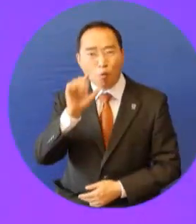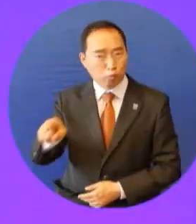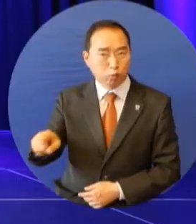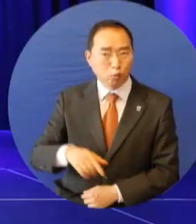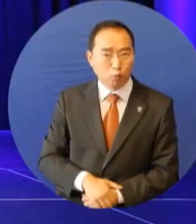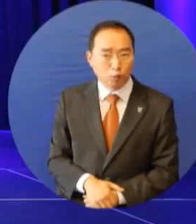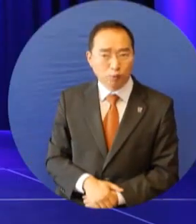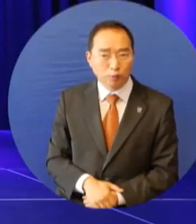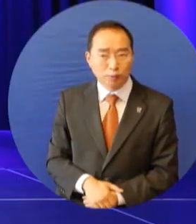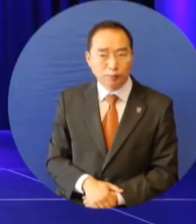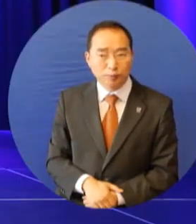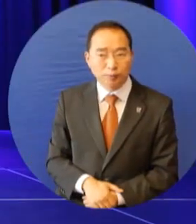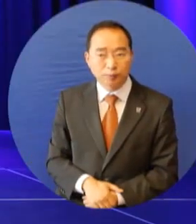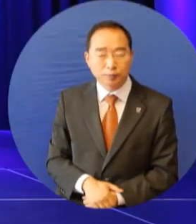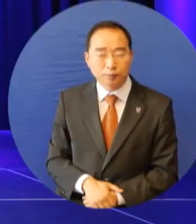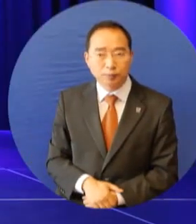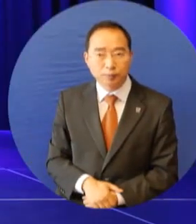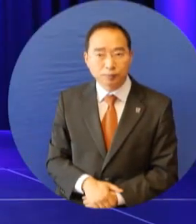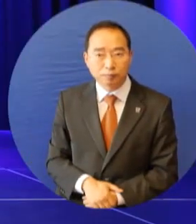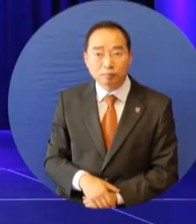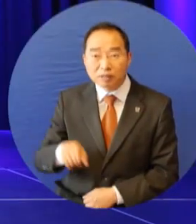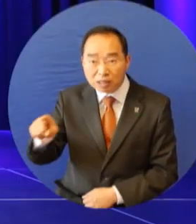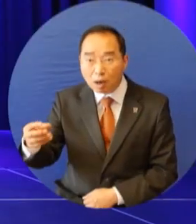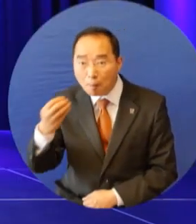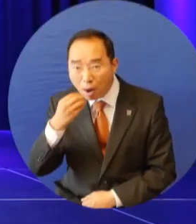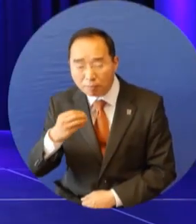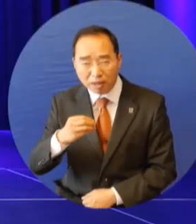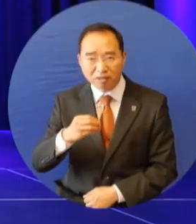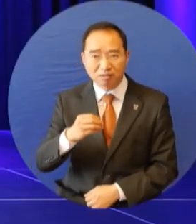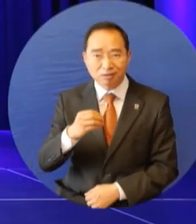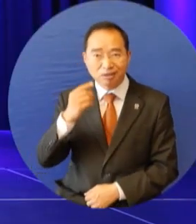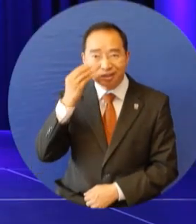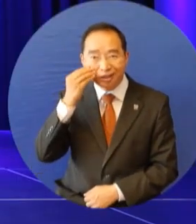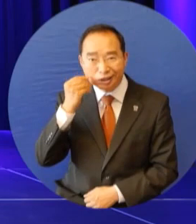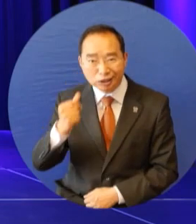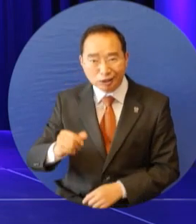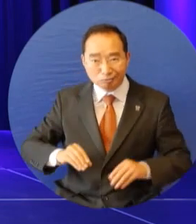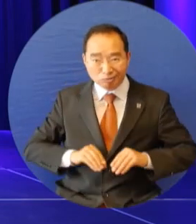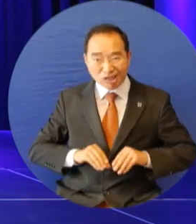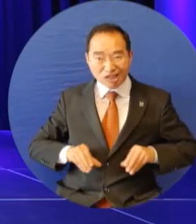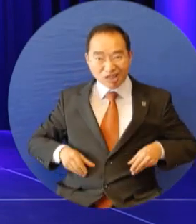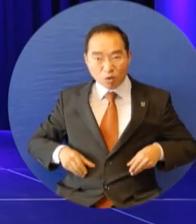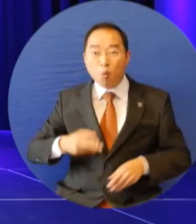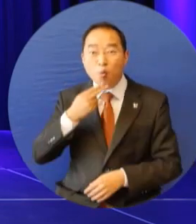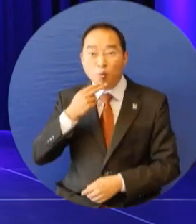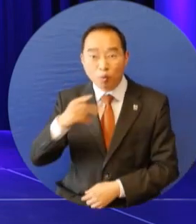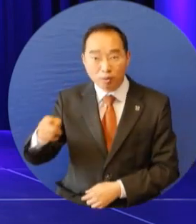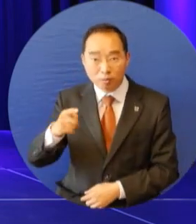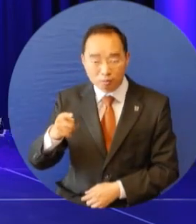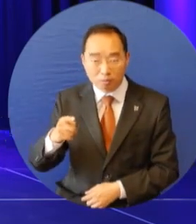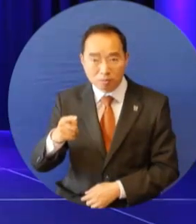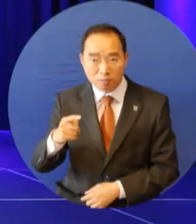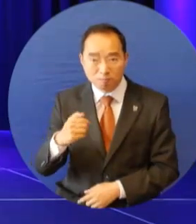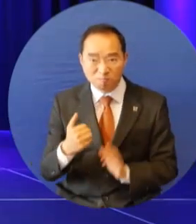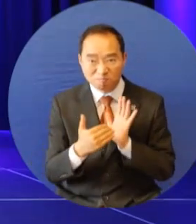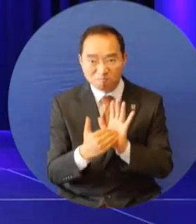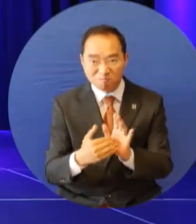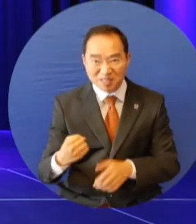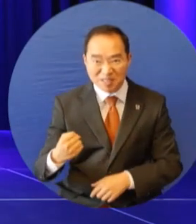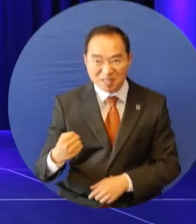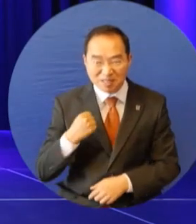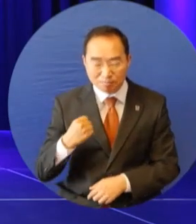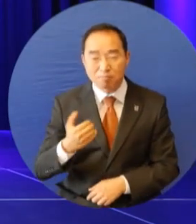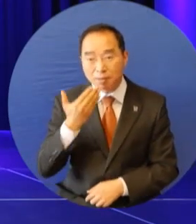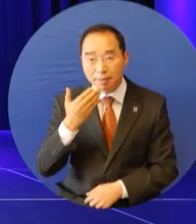없어요. 이 풀들이. 그리고 무슨 뭐 지방이 쌓이거나 이런 것도 없고 그야말로 저항력을